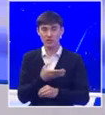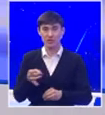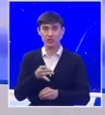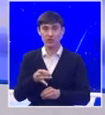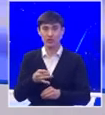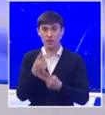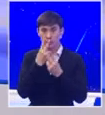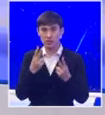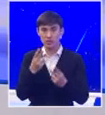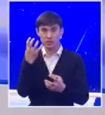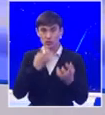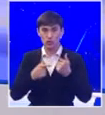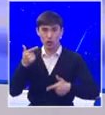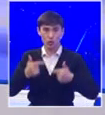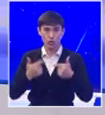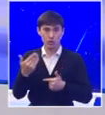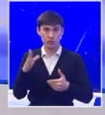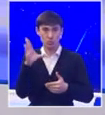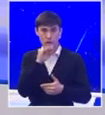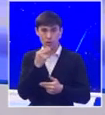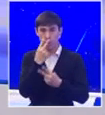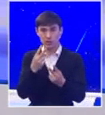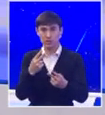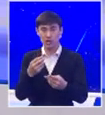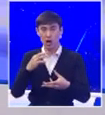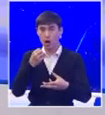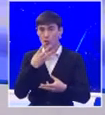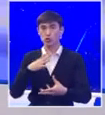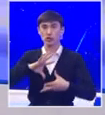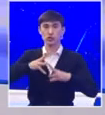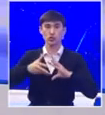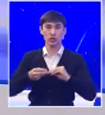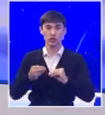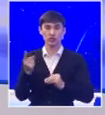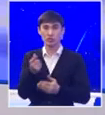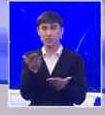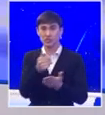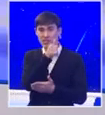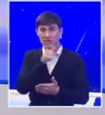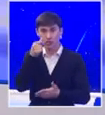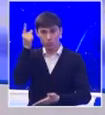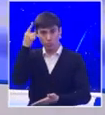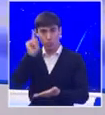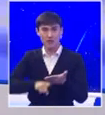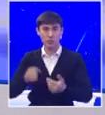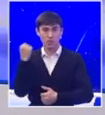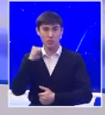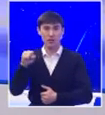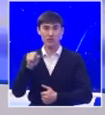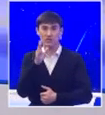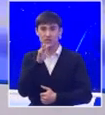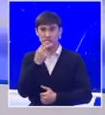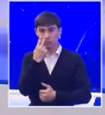несмотря на серьезную конкуренцию они смогли показать хорошие результаты в чем секрет уверенных побед возрастная спортсменов